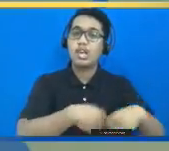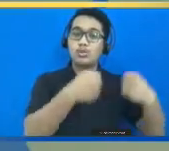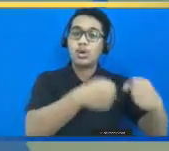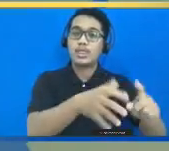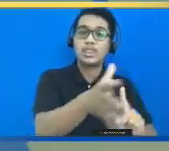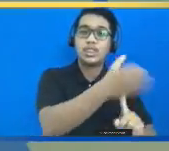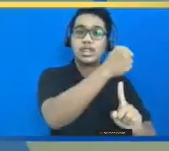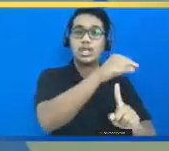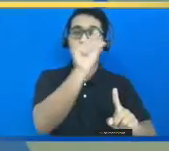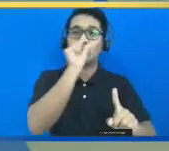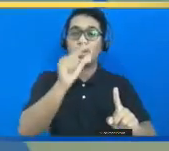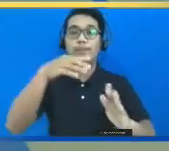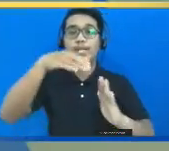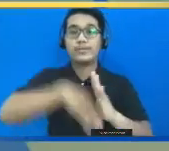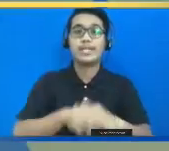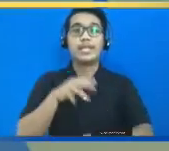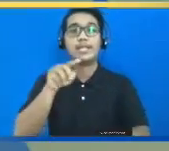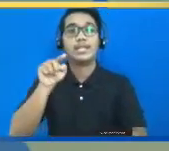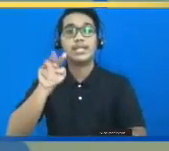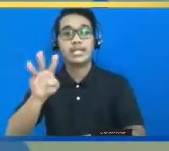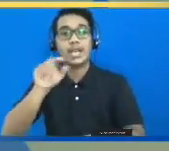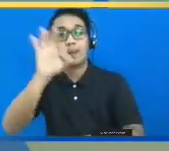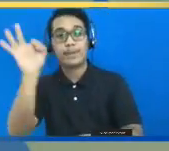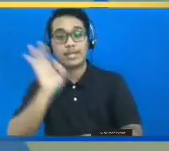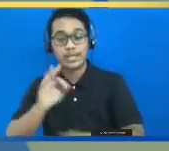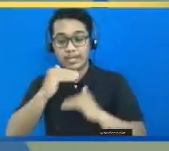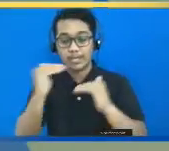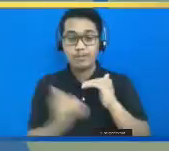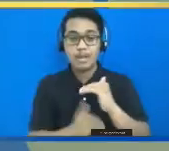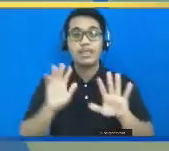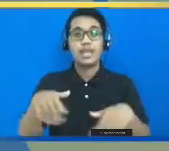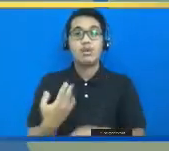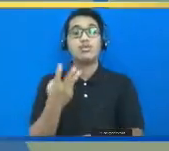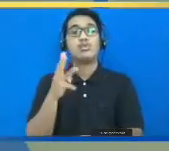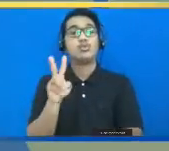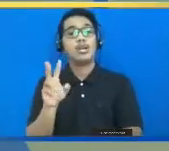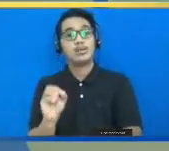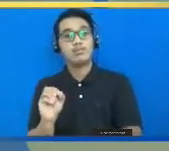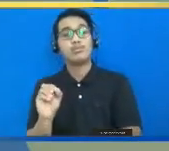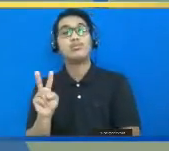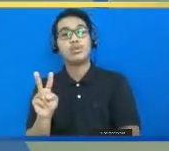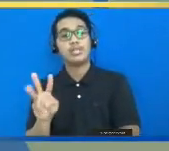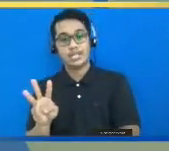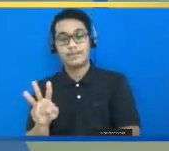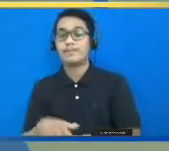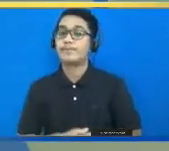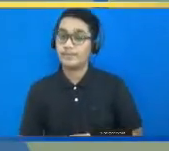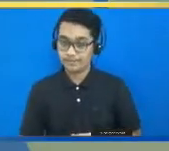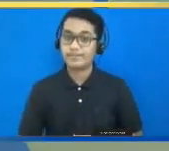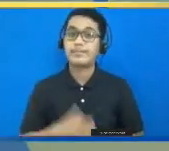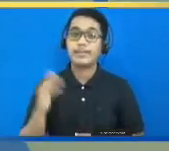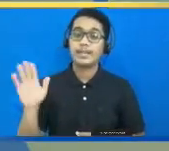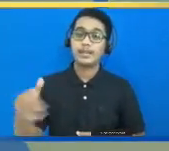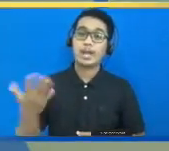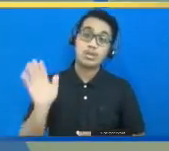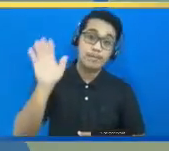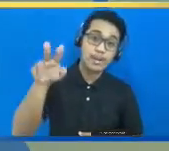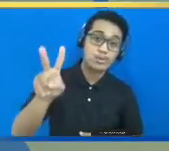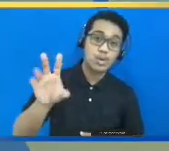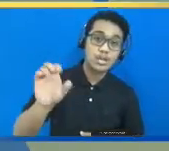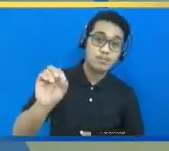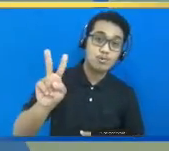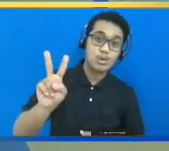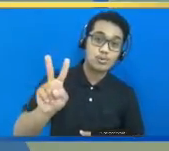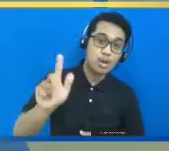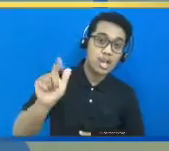untuk defisit di bawah tiga persen ditahun 2023 defisit anggaran 2022 ini tentunya akan